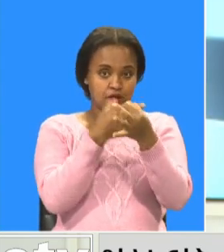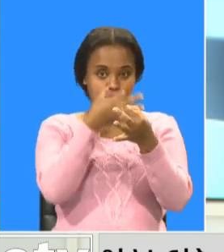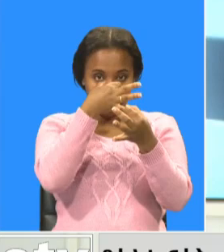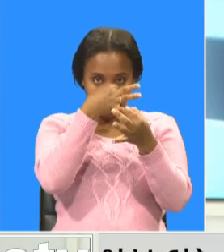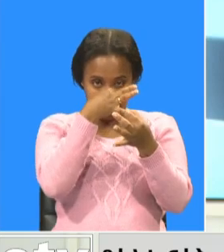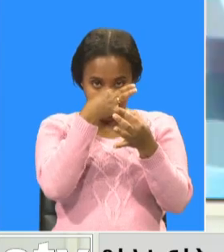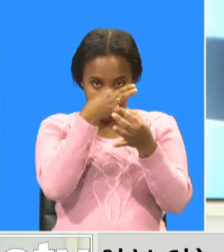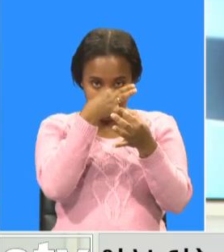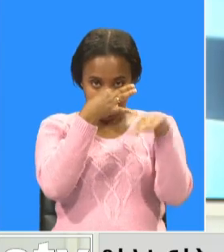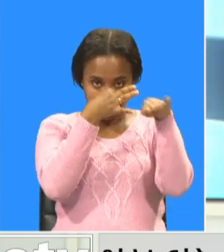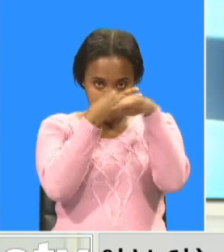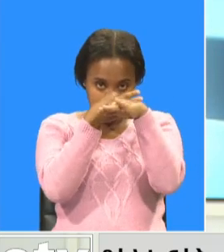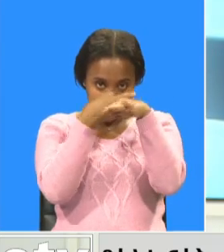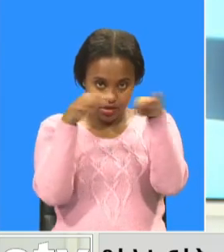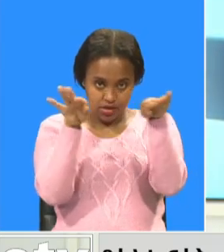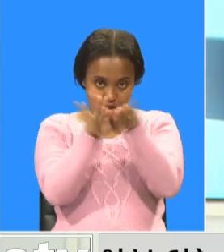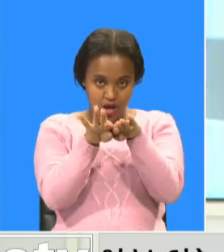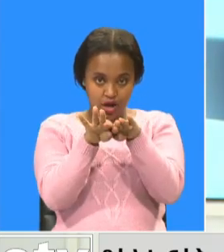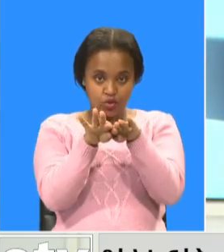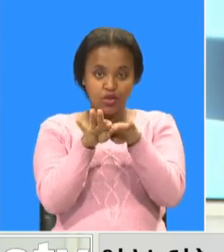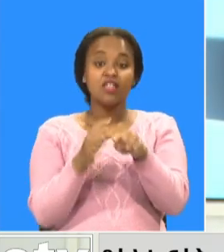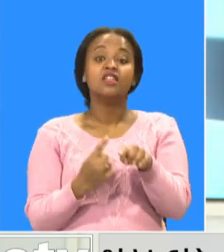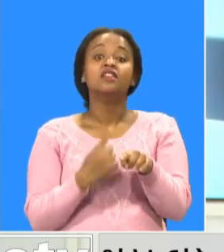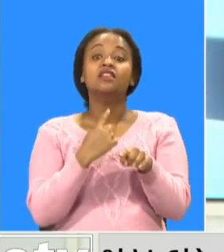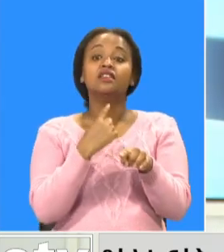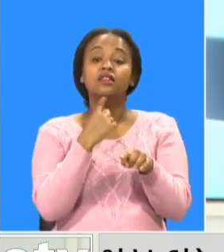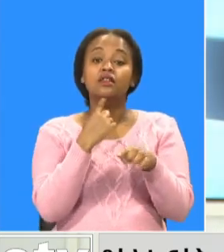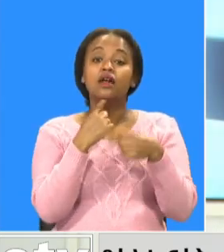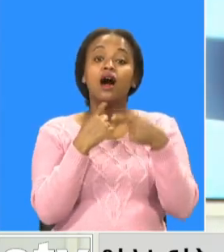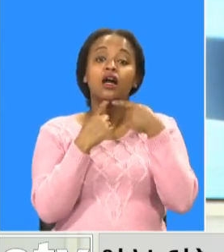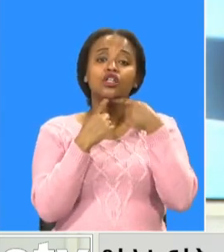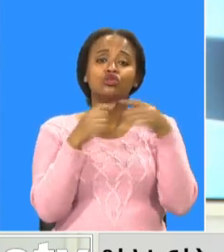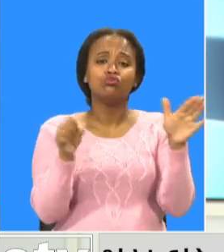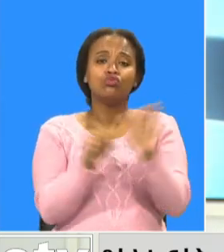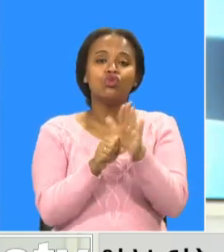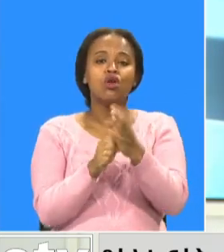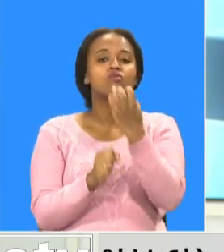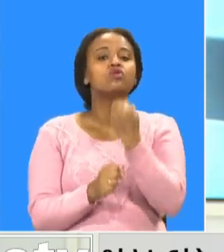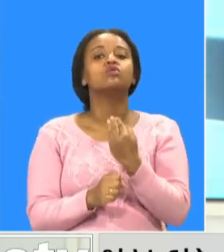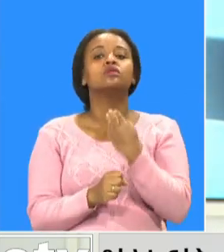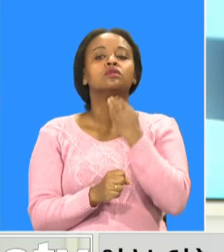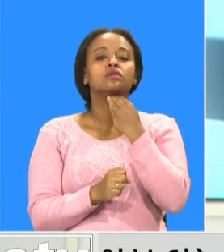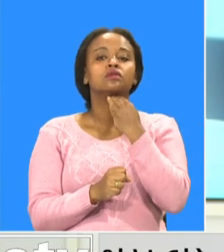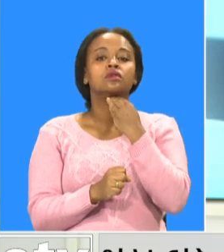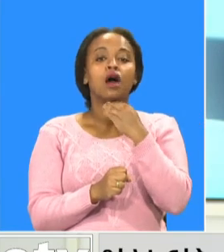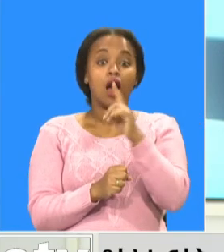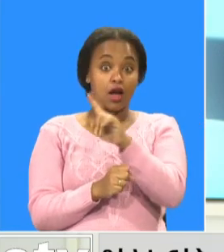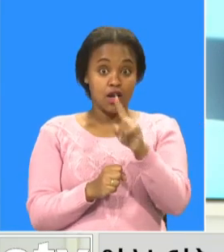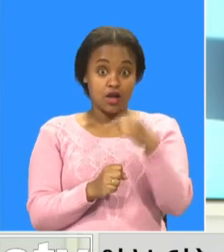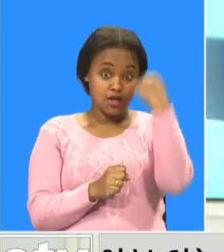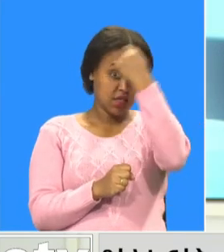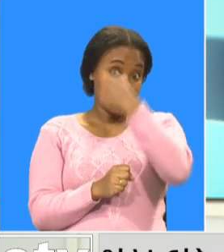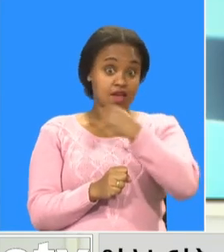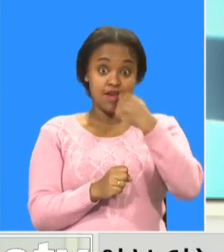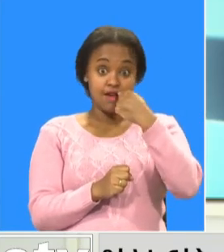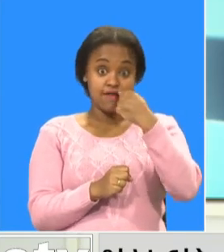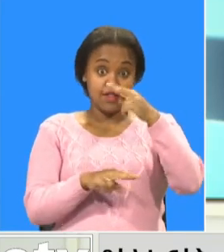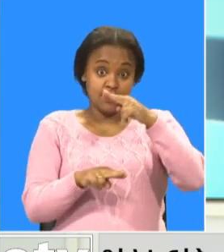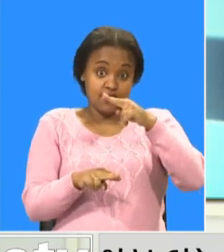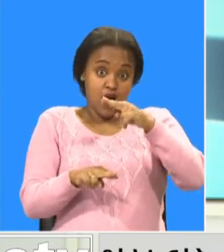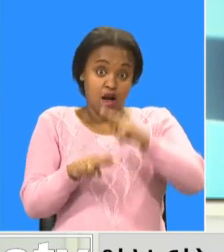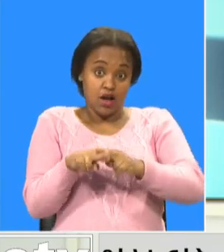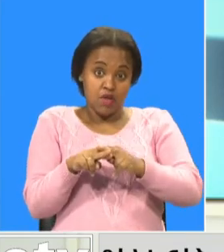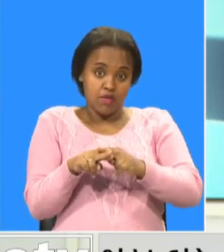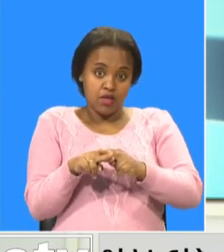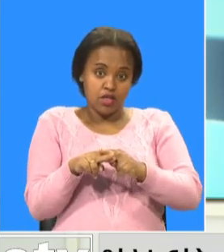መደረጉን የታችኛው አገጫችን ሙሉ ለሙሉ መጥለቁን እንግዲህ አንዳንድ የፊታችን ስትራክቸር አሁን እንዳመችነቱ